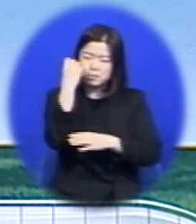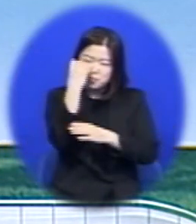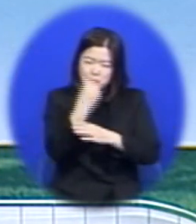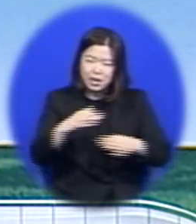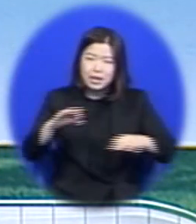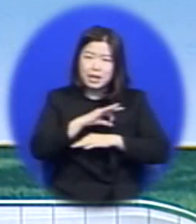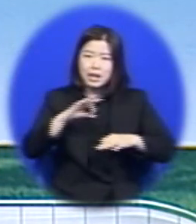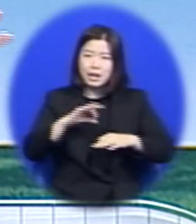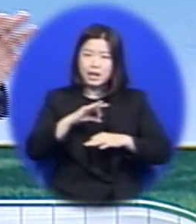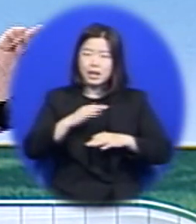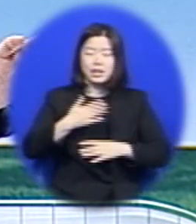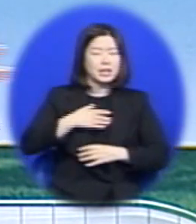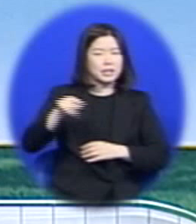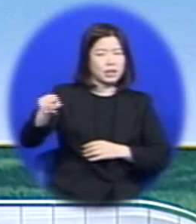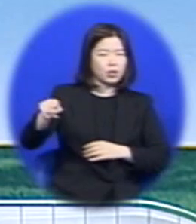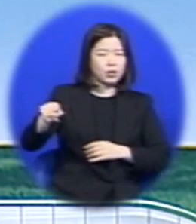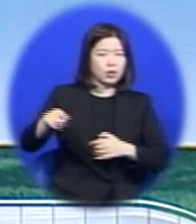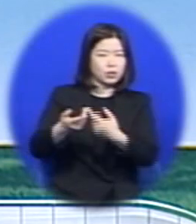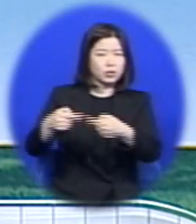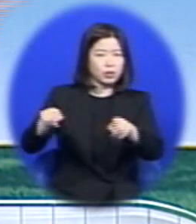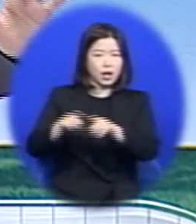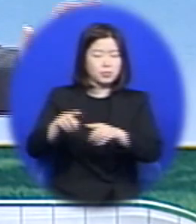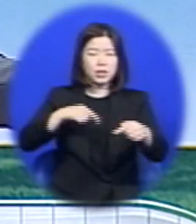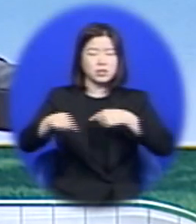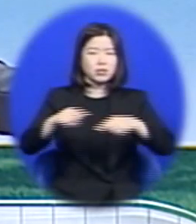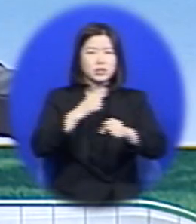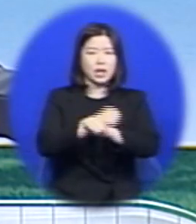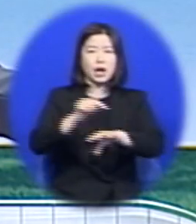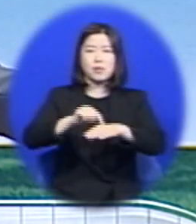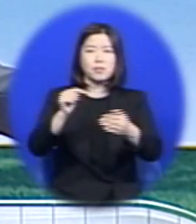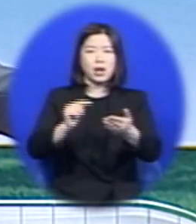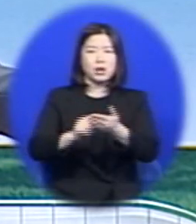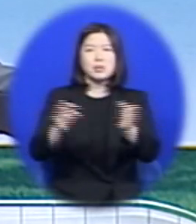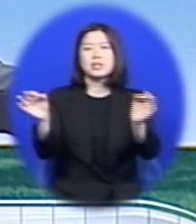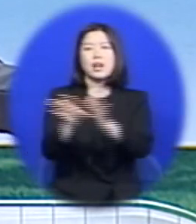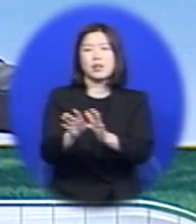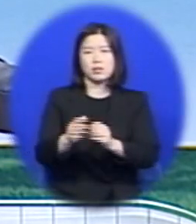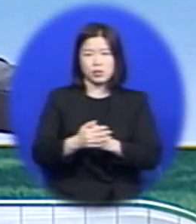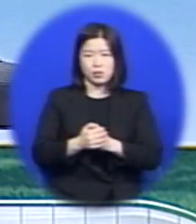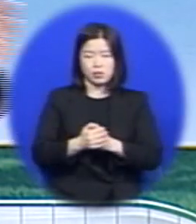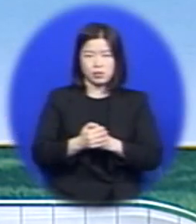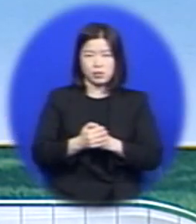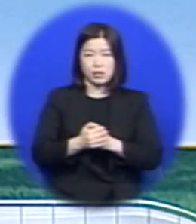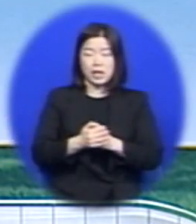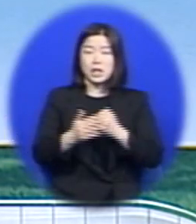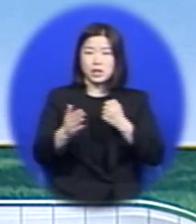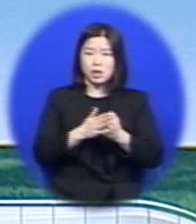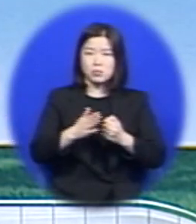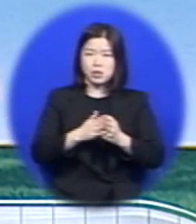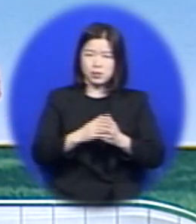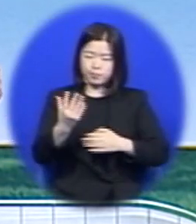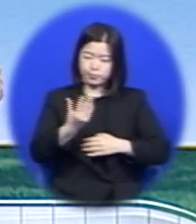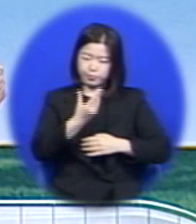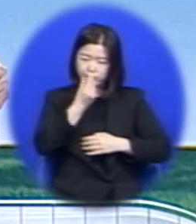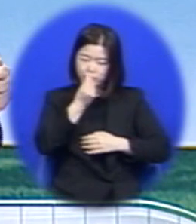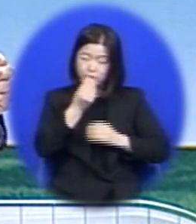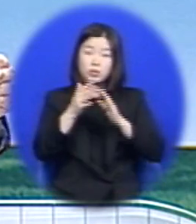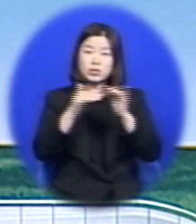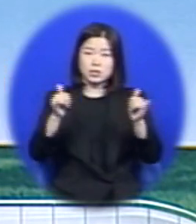자기는 그들과 함께 이렇게 정치를 할 마음이 조금도 없어졌습니다. 그는 성직자가 되고